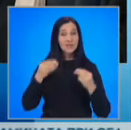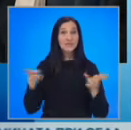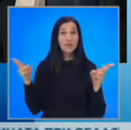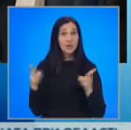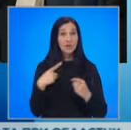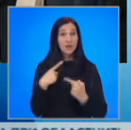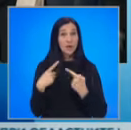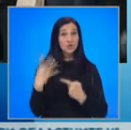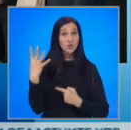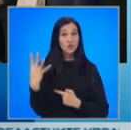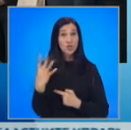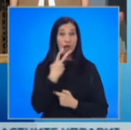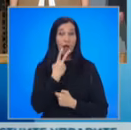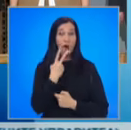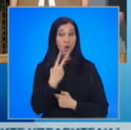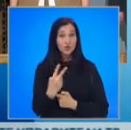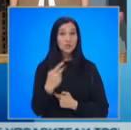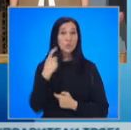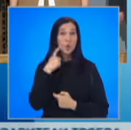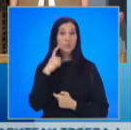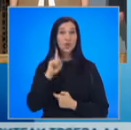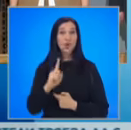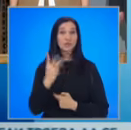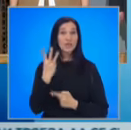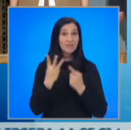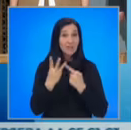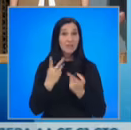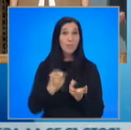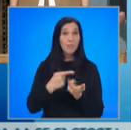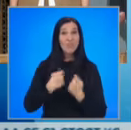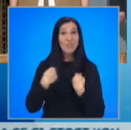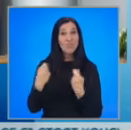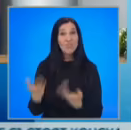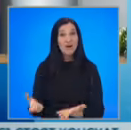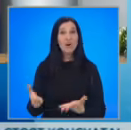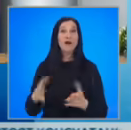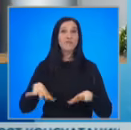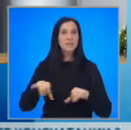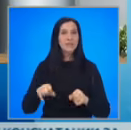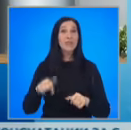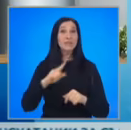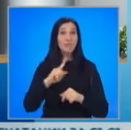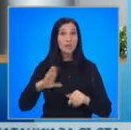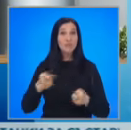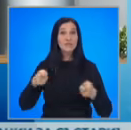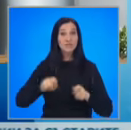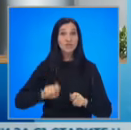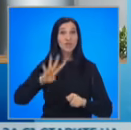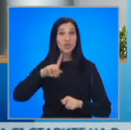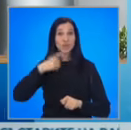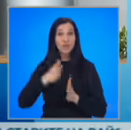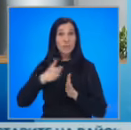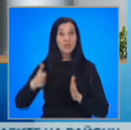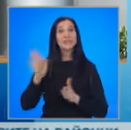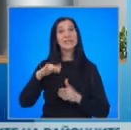разговор на 4 очи с Бойко Борисов, който за трети път дава властта и за първи път завършва пълен 4 годишен мандат. И след церемония в гранитната